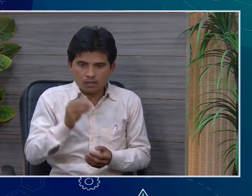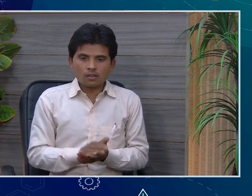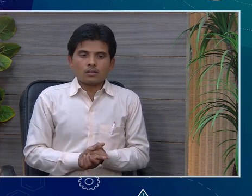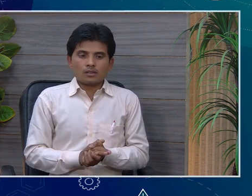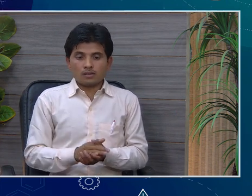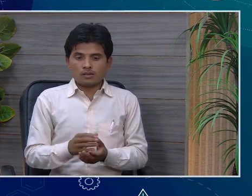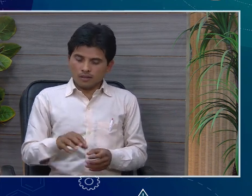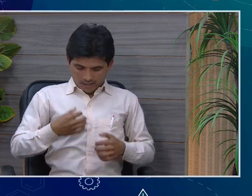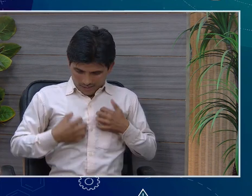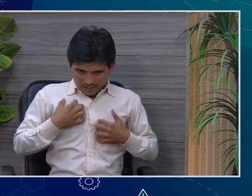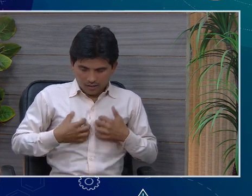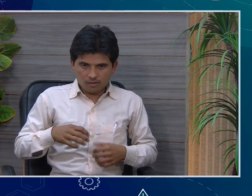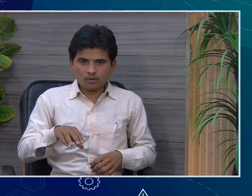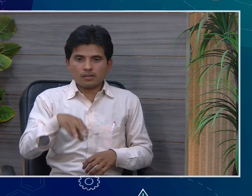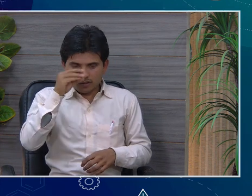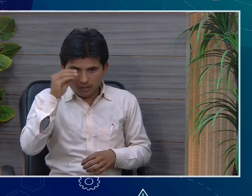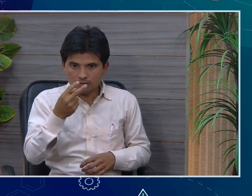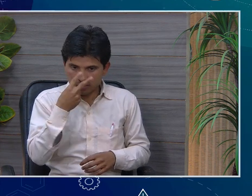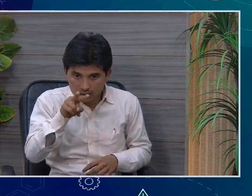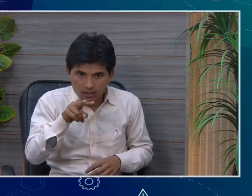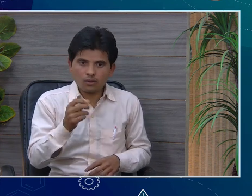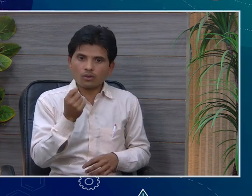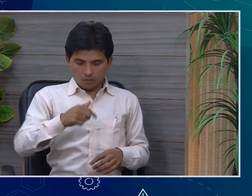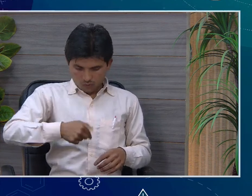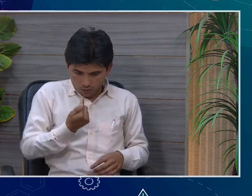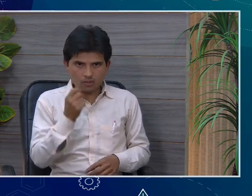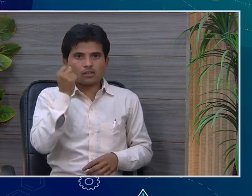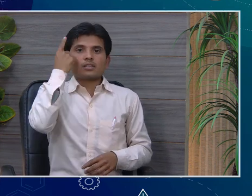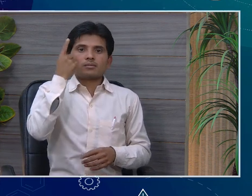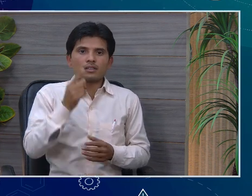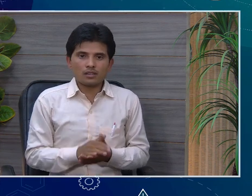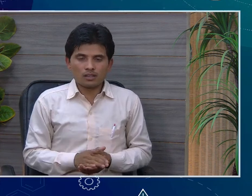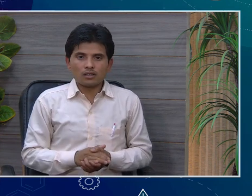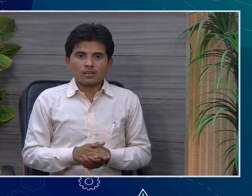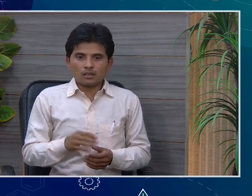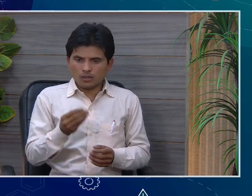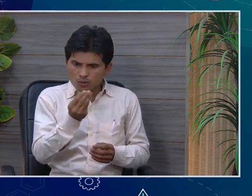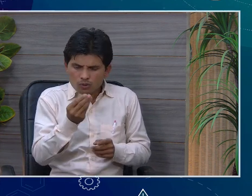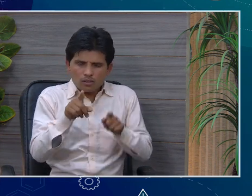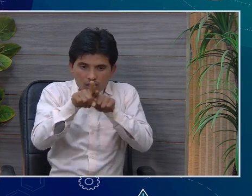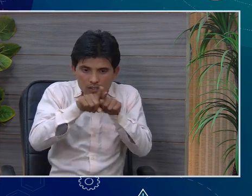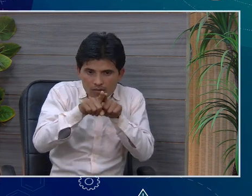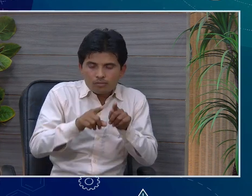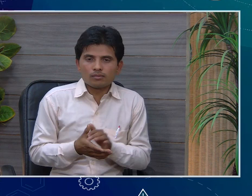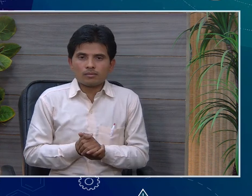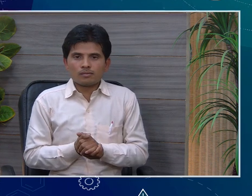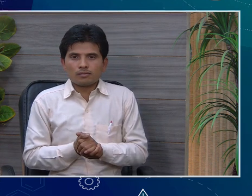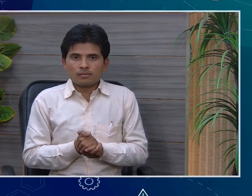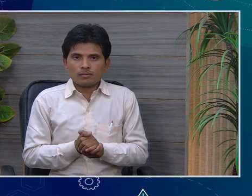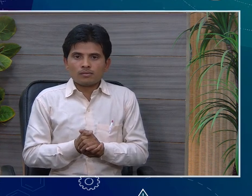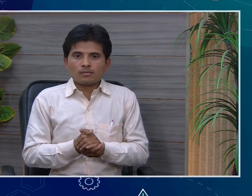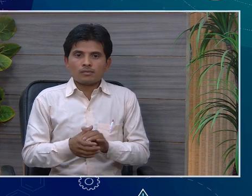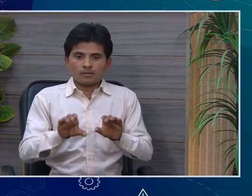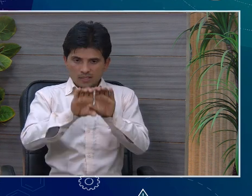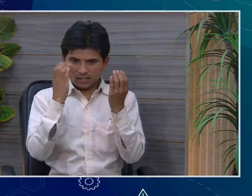तो बड़े मजे से बच्चे उसको प्रसिद्ध करेंगे उसके बाद जरा आई एम सीख सकेंगे मैसेज एक छोटा सा एक्सांपल देता हूं जैसे कि अगर क्लास में